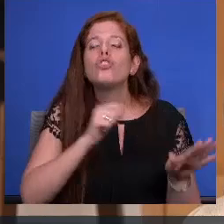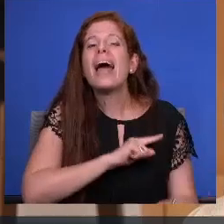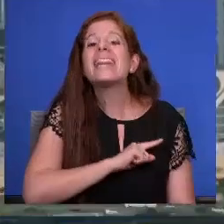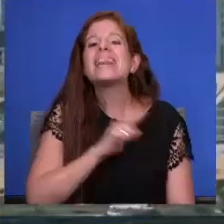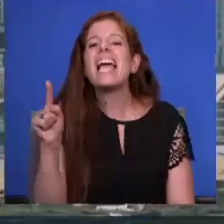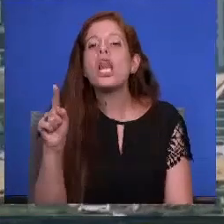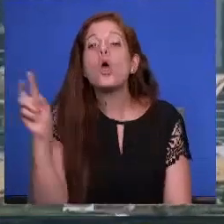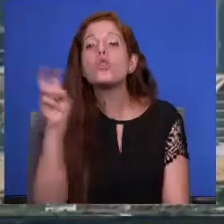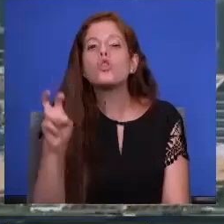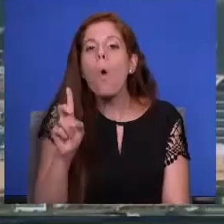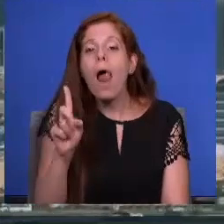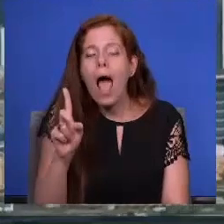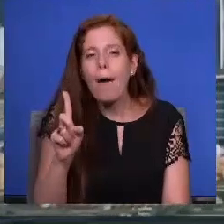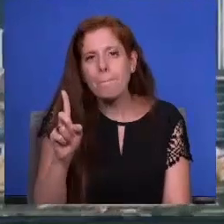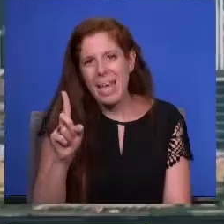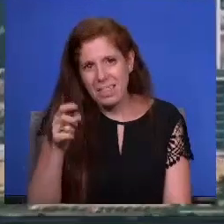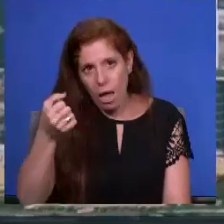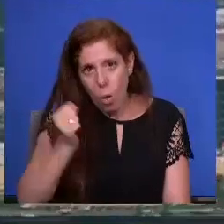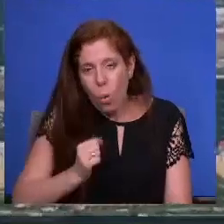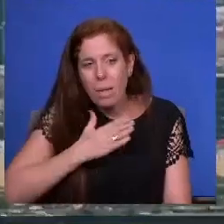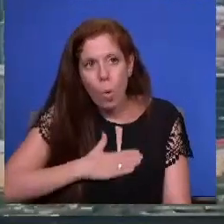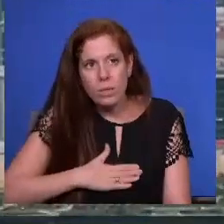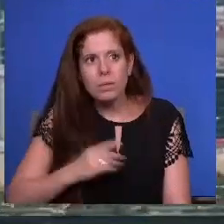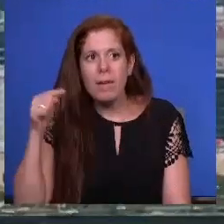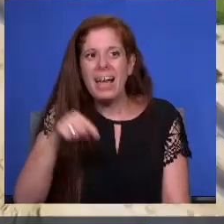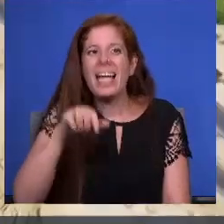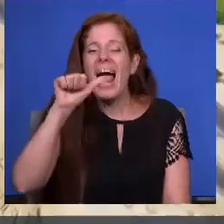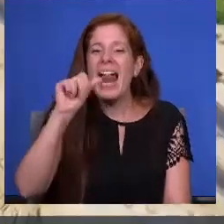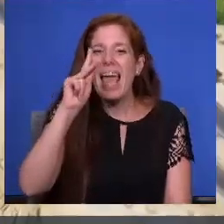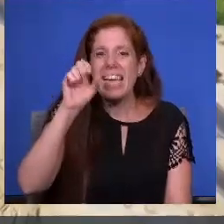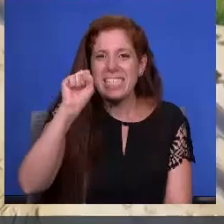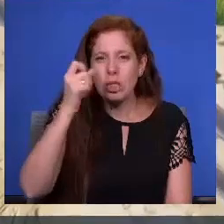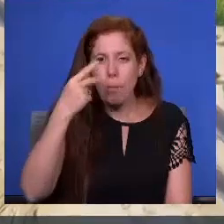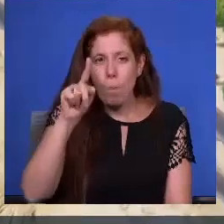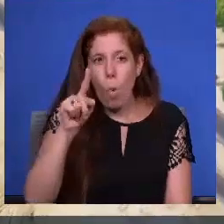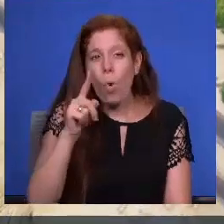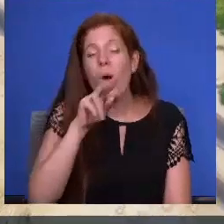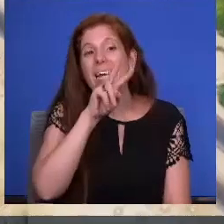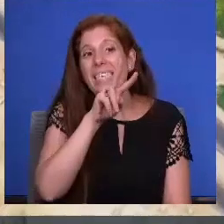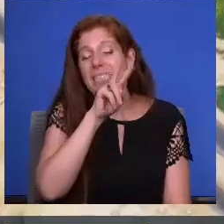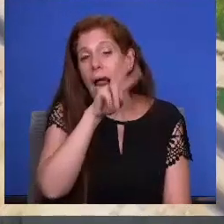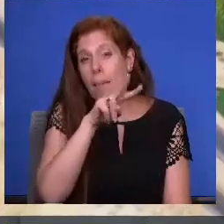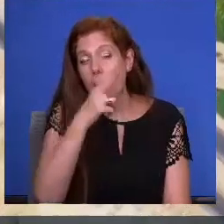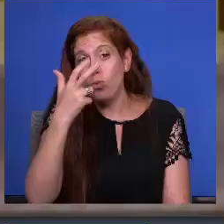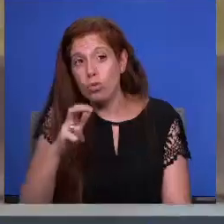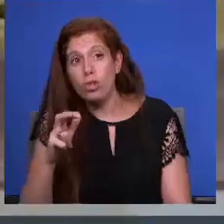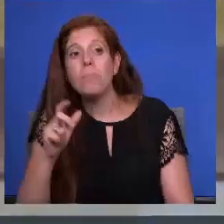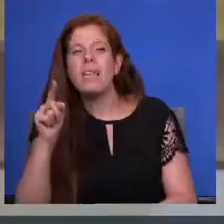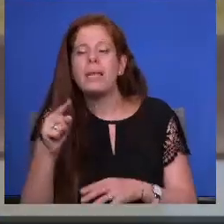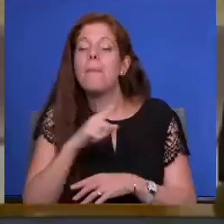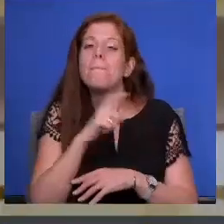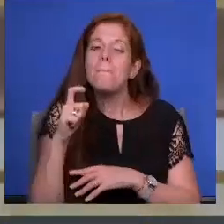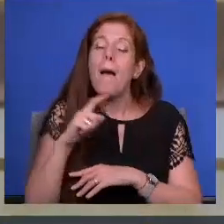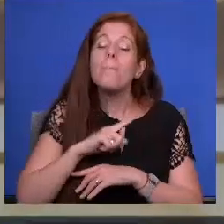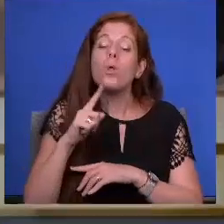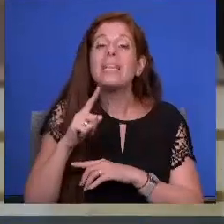6 טריליון דולר בתיירות, הם רוצים להגיע לאקספו 2030 עם סדר גודל של 100 מיליון תיירים בשנה.